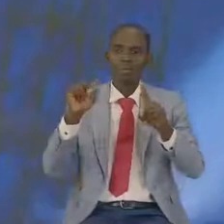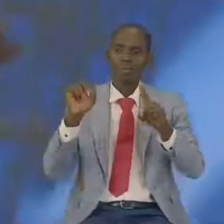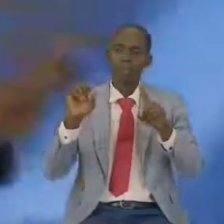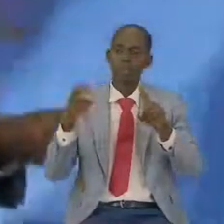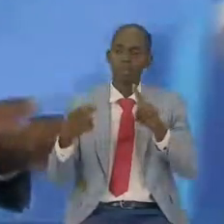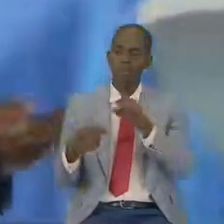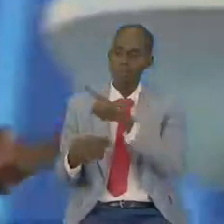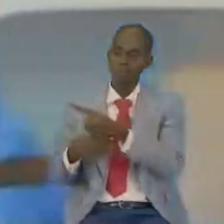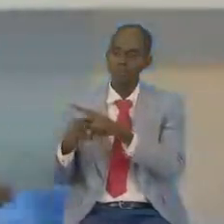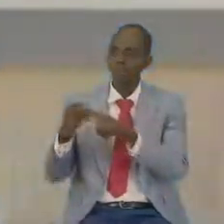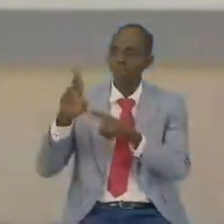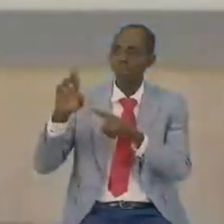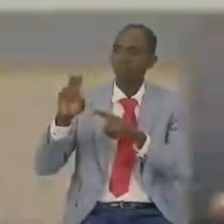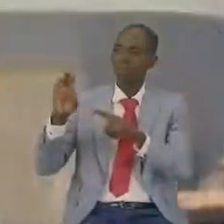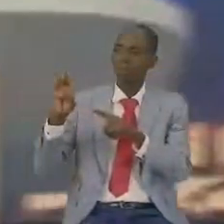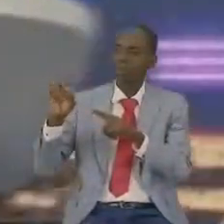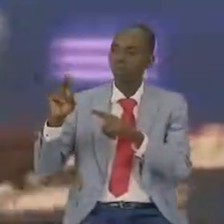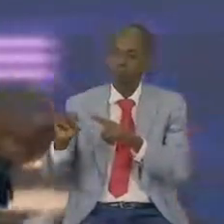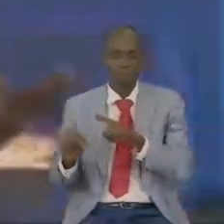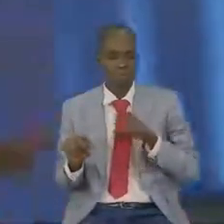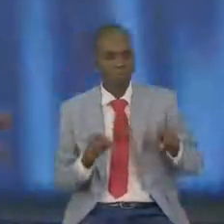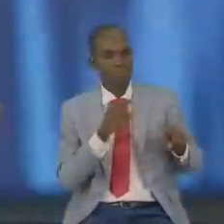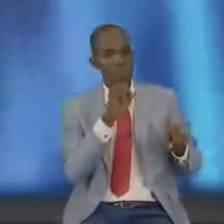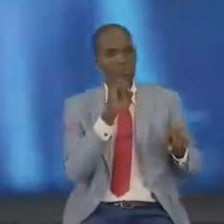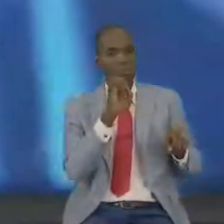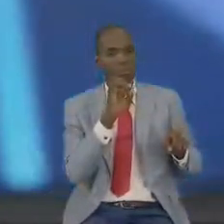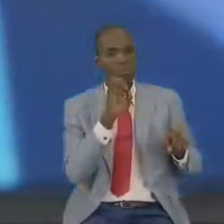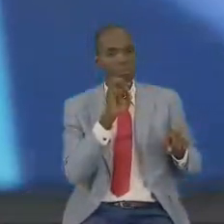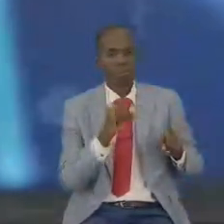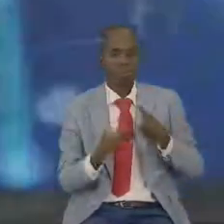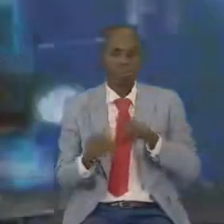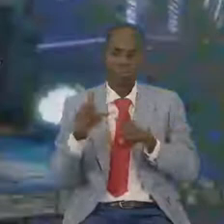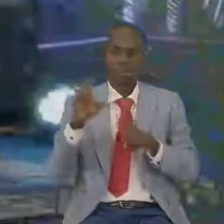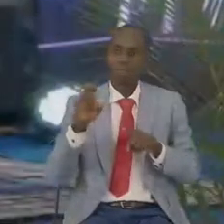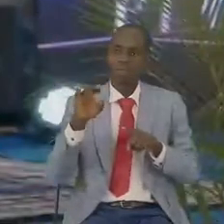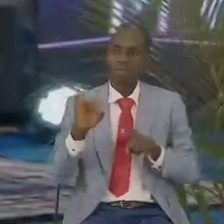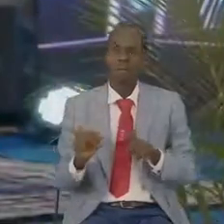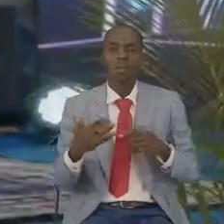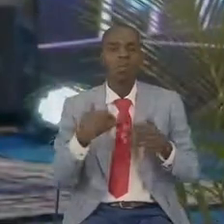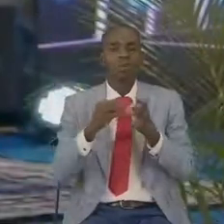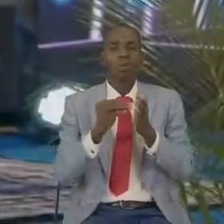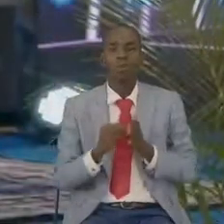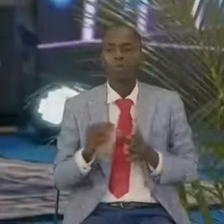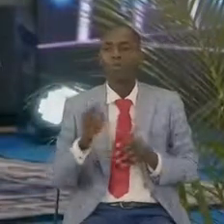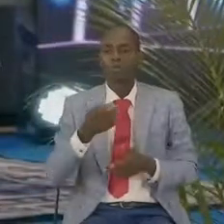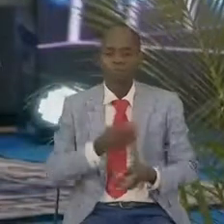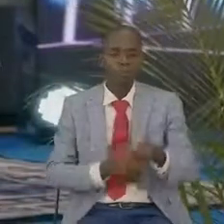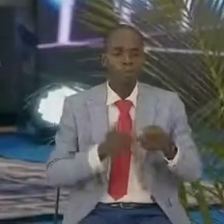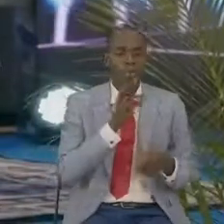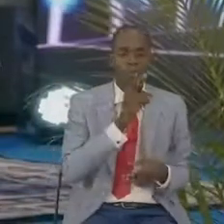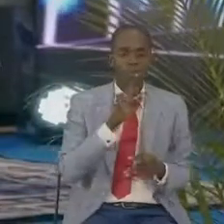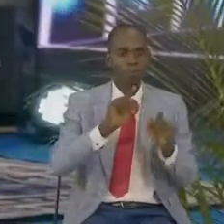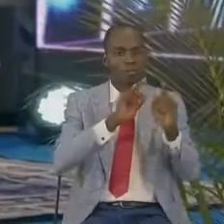source. Chacun a maintenant sa source d'eau pour la satisfaction. Alors il